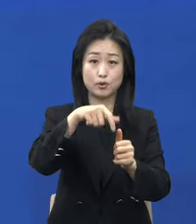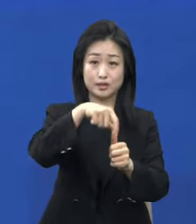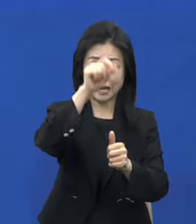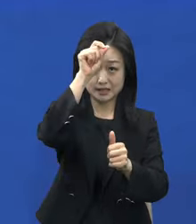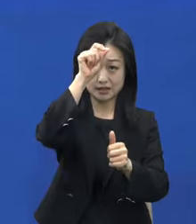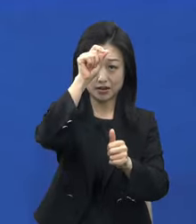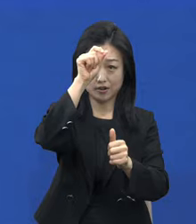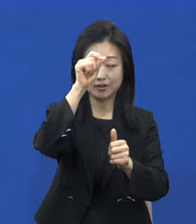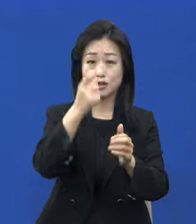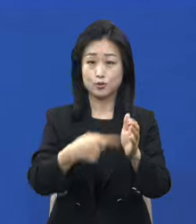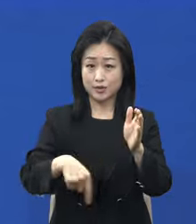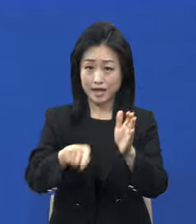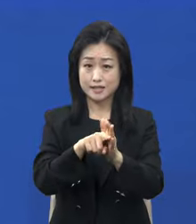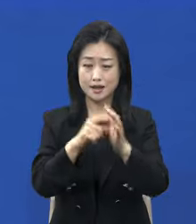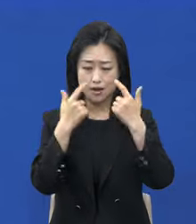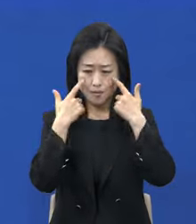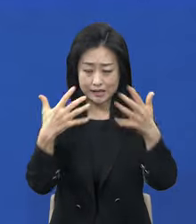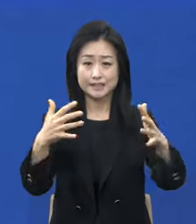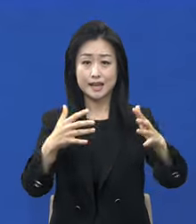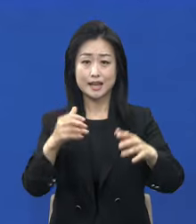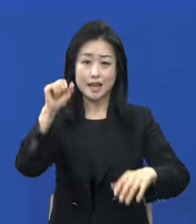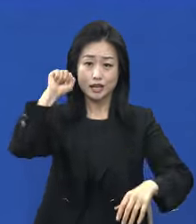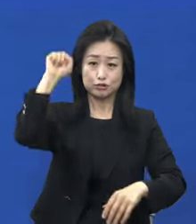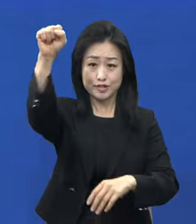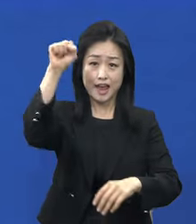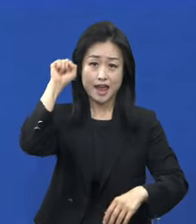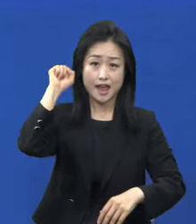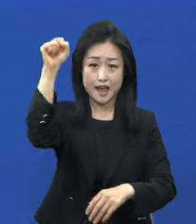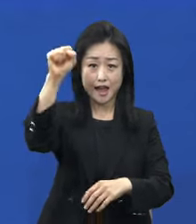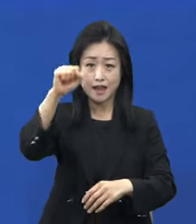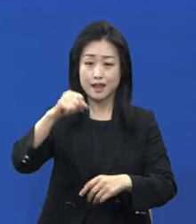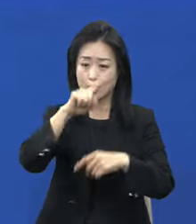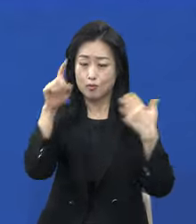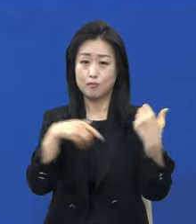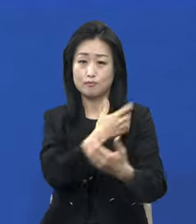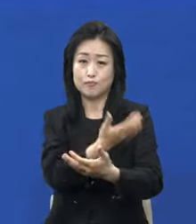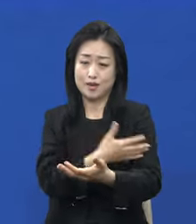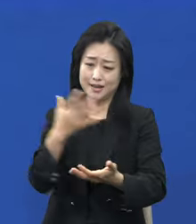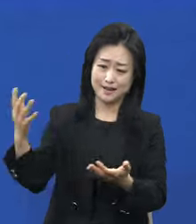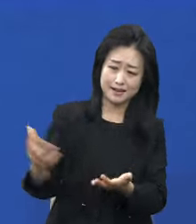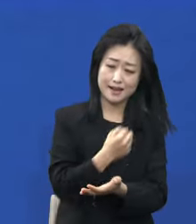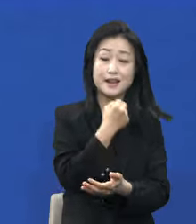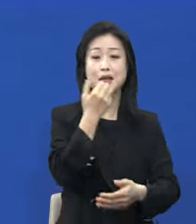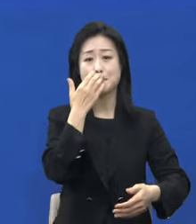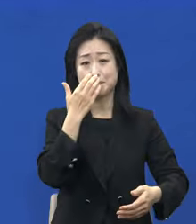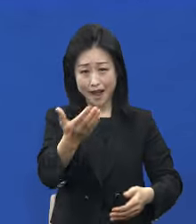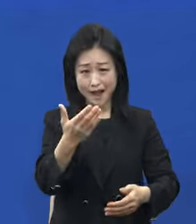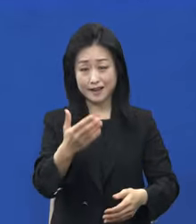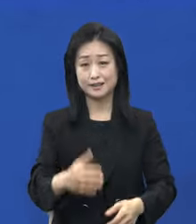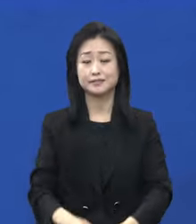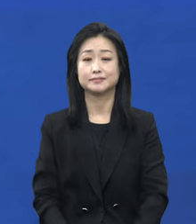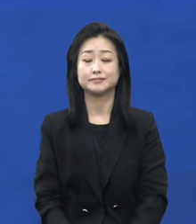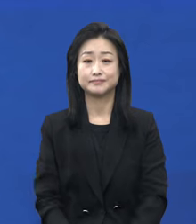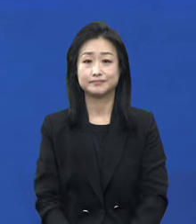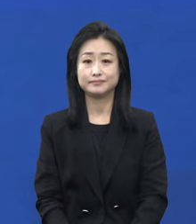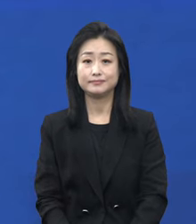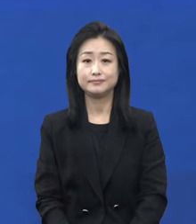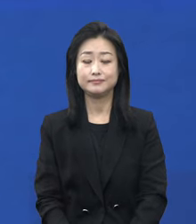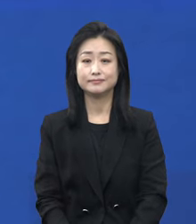당선될 수 있도록 확실하게 투쟁하고 쟁취해 나가겠습니다, 여러분.